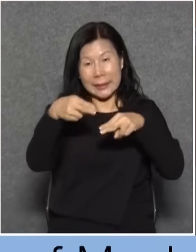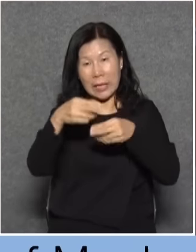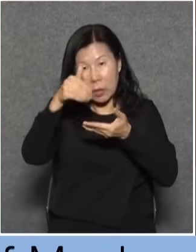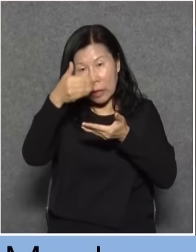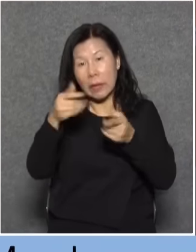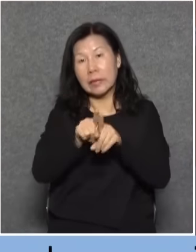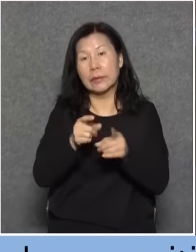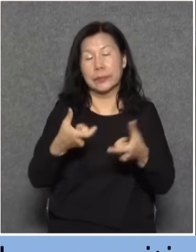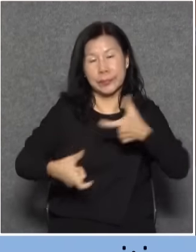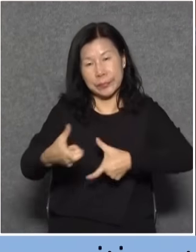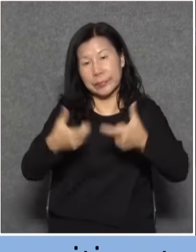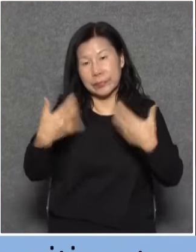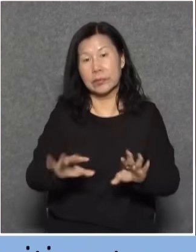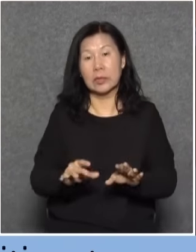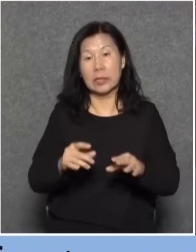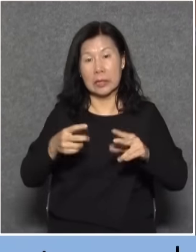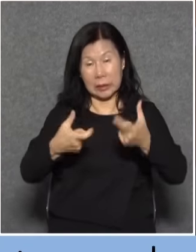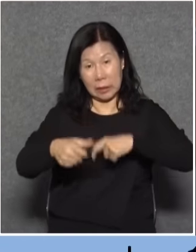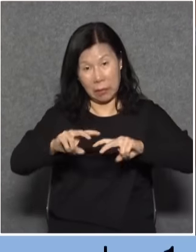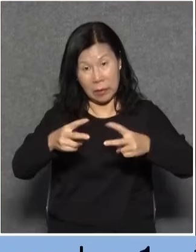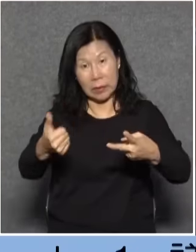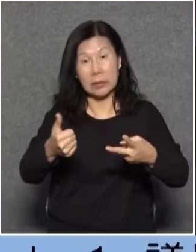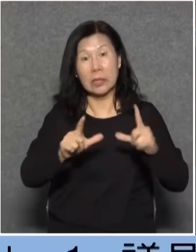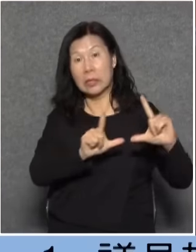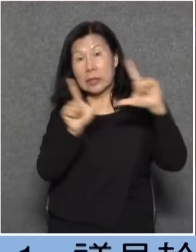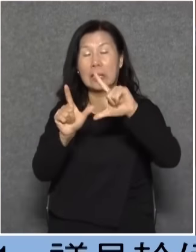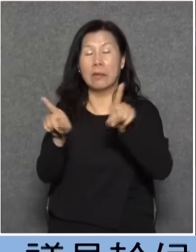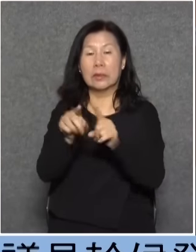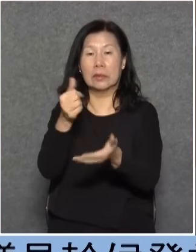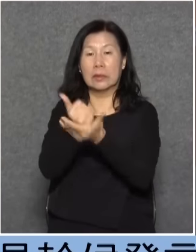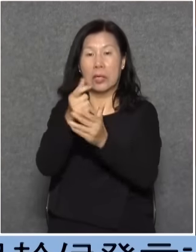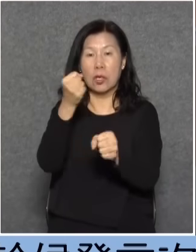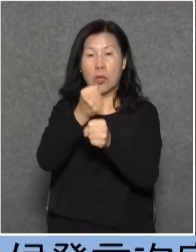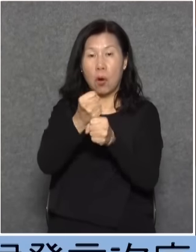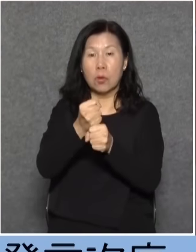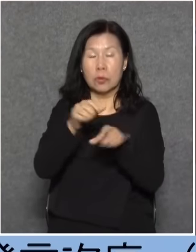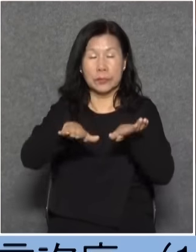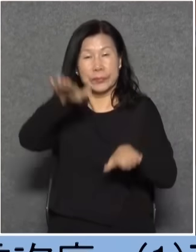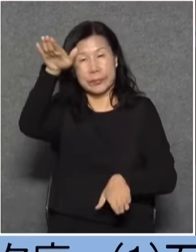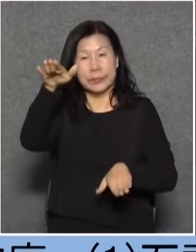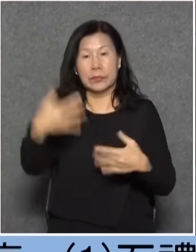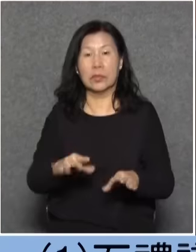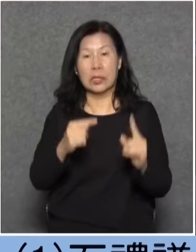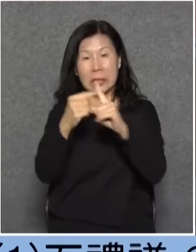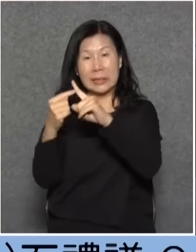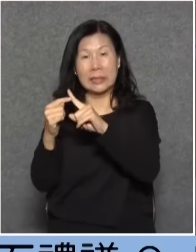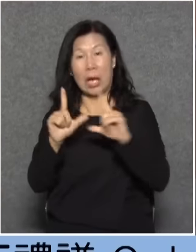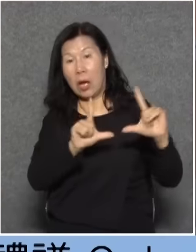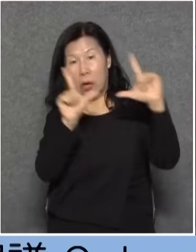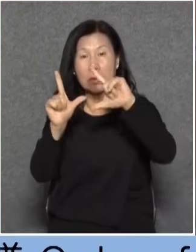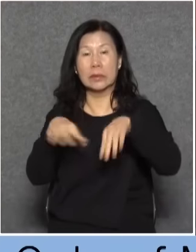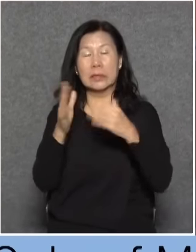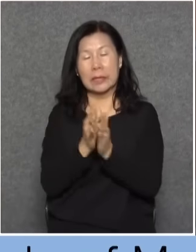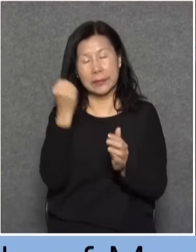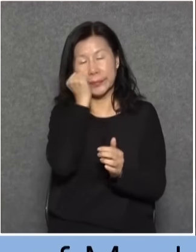上。这种经济越发展，生活成本和工作收入的差距就越阔，市民的生活就越艰